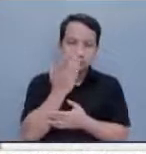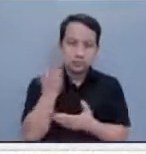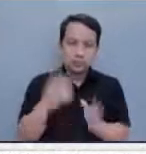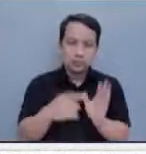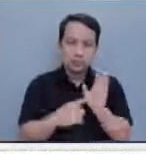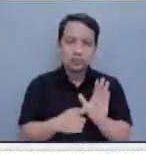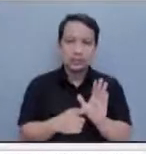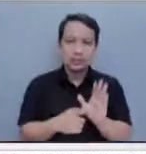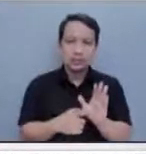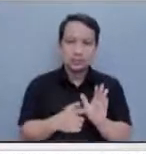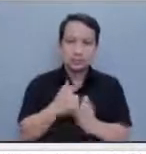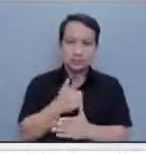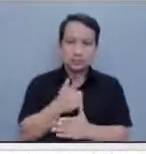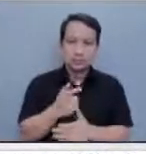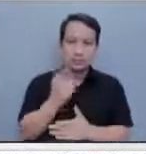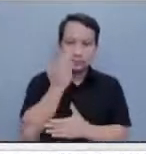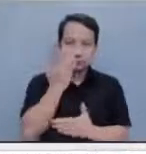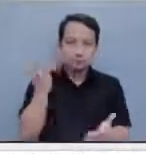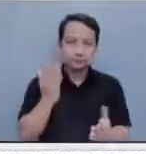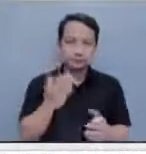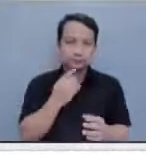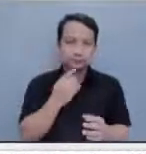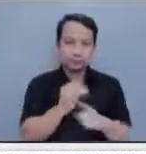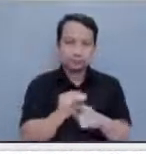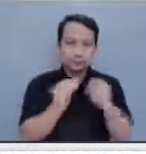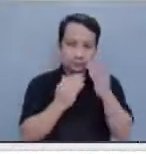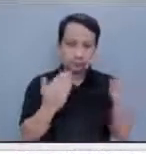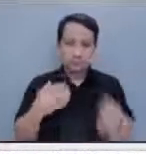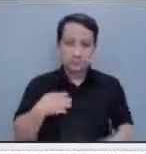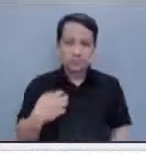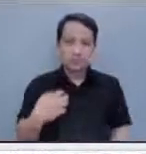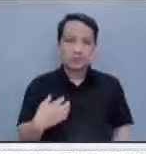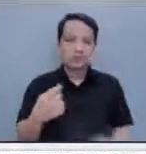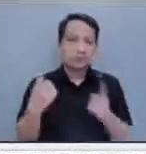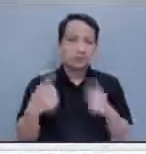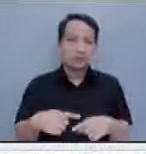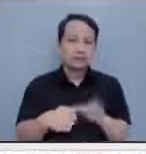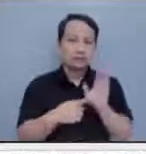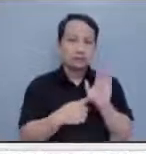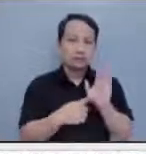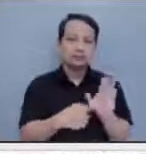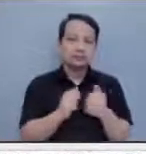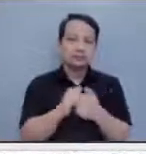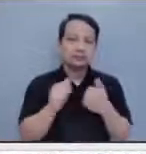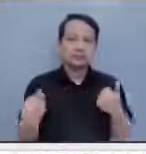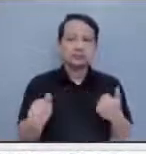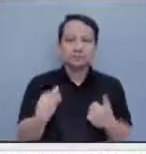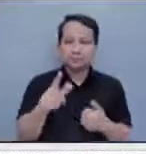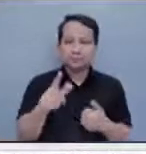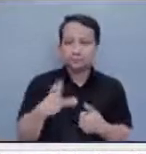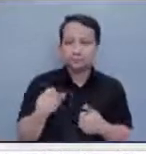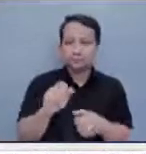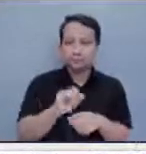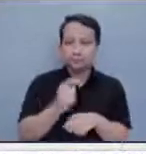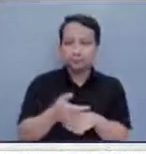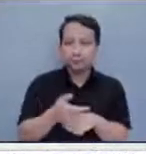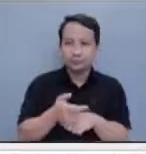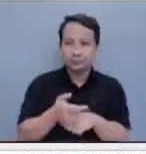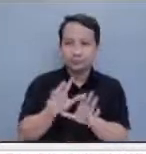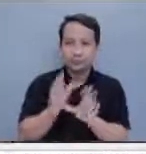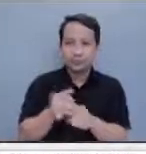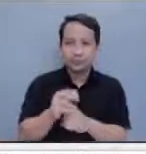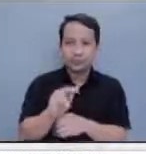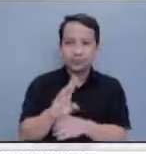weighing scale. Ayon sa ulat ng Navotas Police, ginawa ang nasabing operasyon sa kahabaan ng Tanigi Extension, Barangay